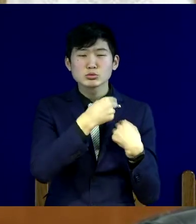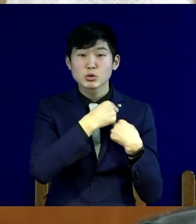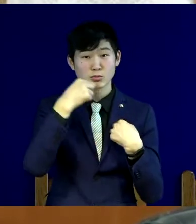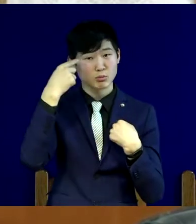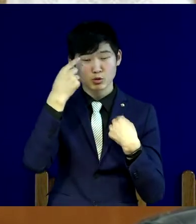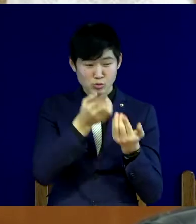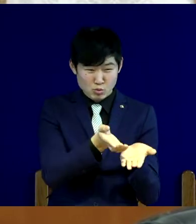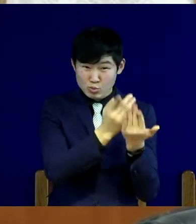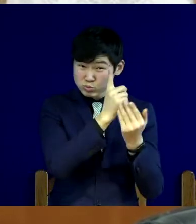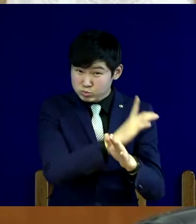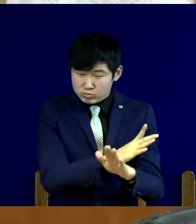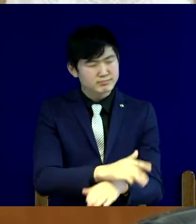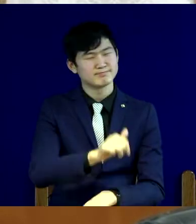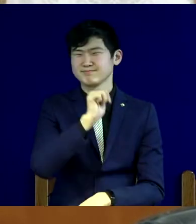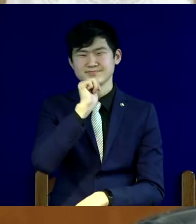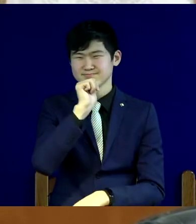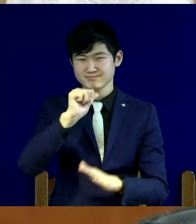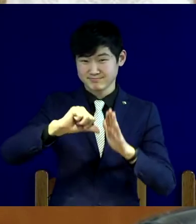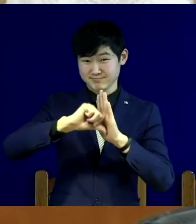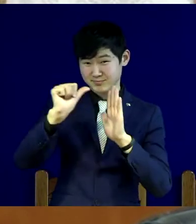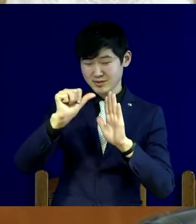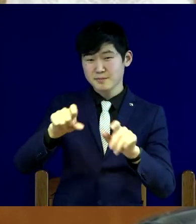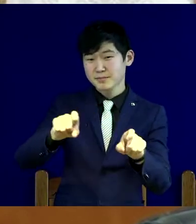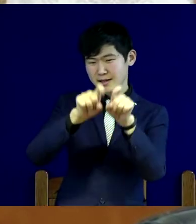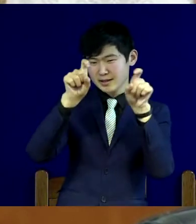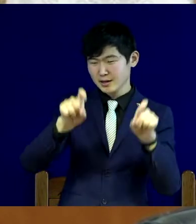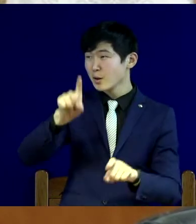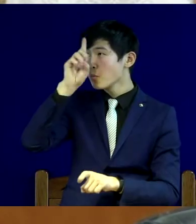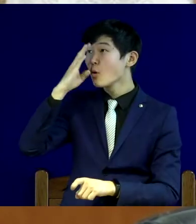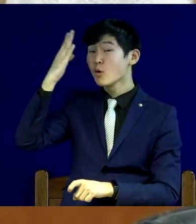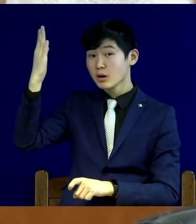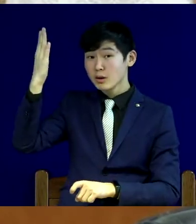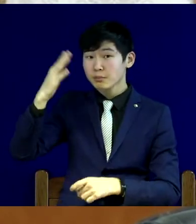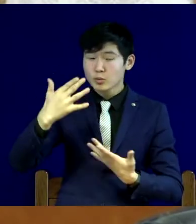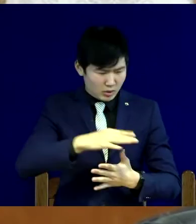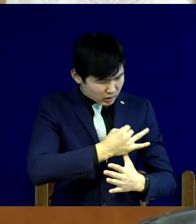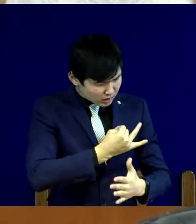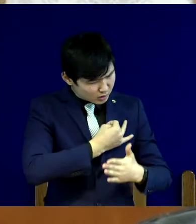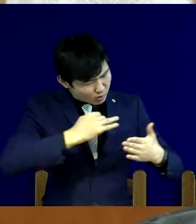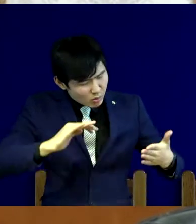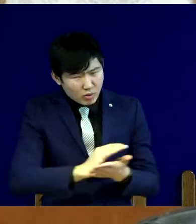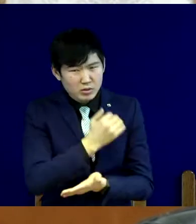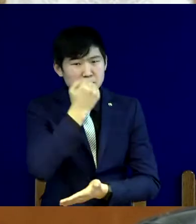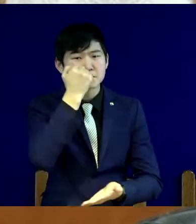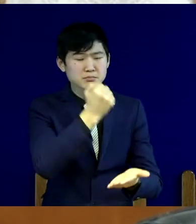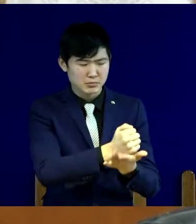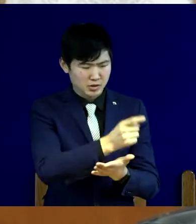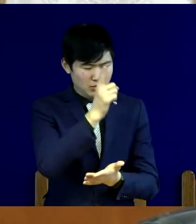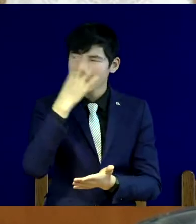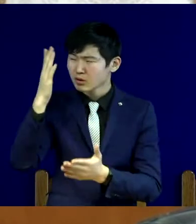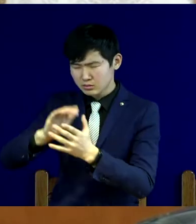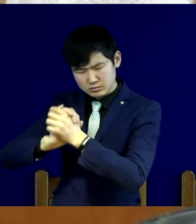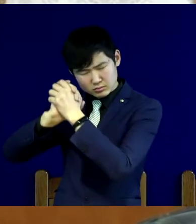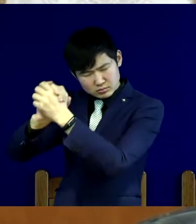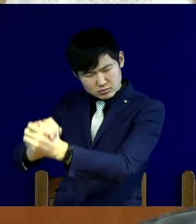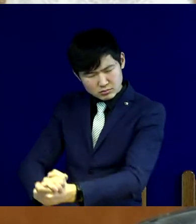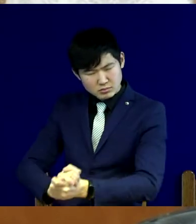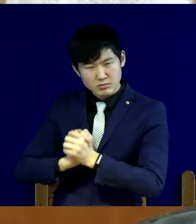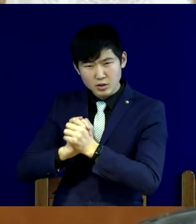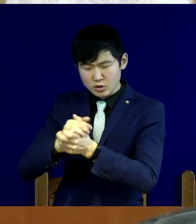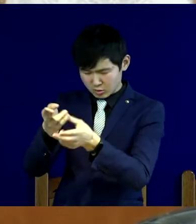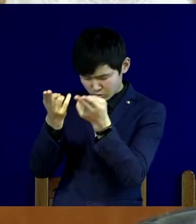끝나는 것이 아니라 하나님께서 에 그 우리가 하나님을 의지하고 믿음을 지키고 순 주